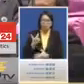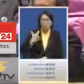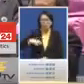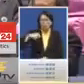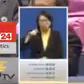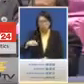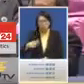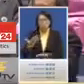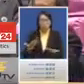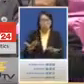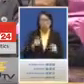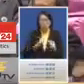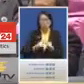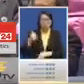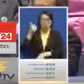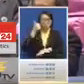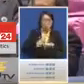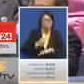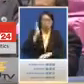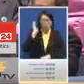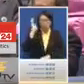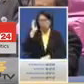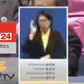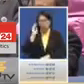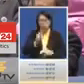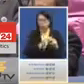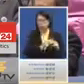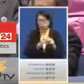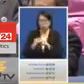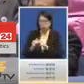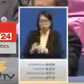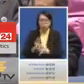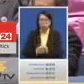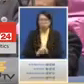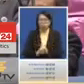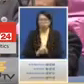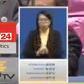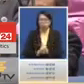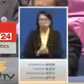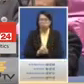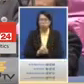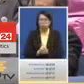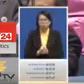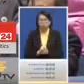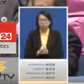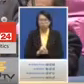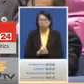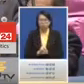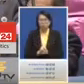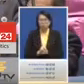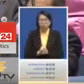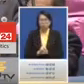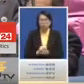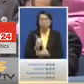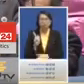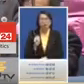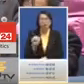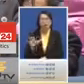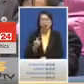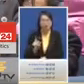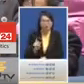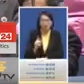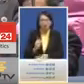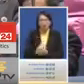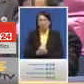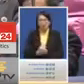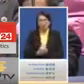ทำเนียบขึ้นมาพิพากษาเองหลักวิษณุไงครับวิษณุรัตน์ไงฮะขอโทษครับท่